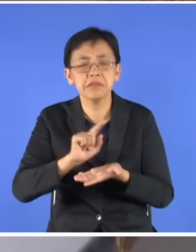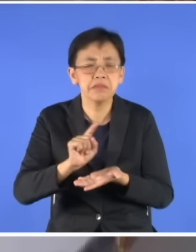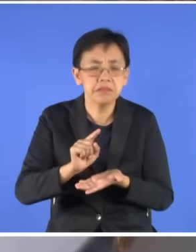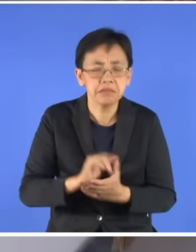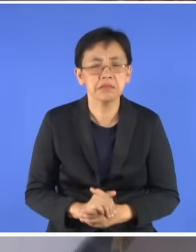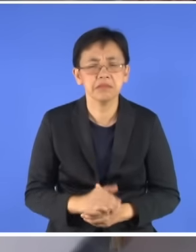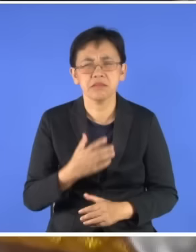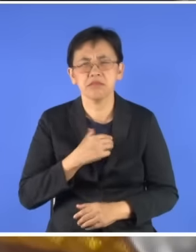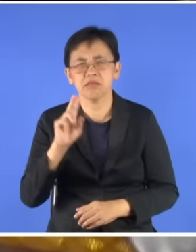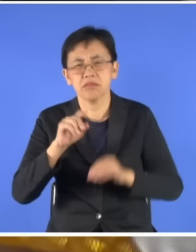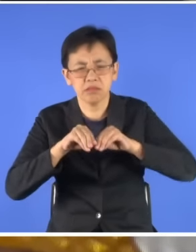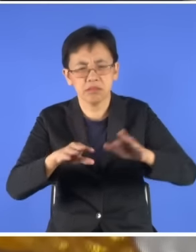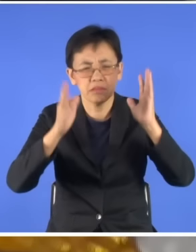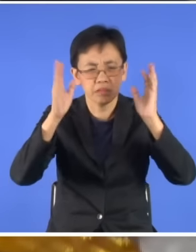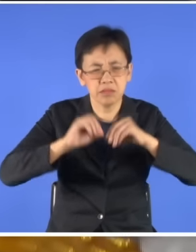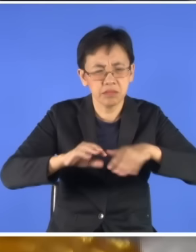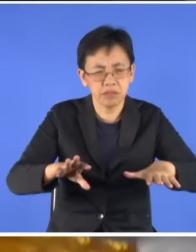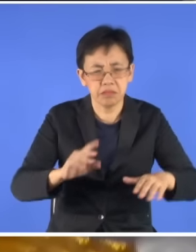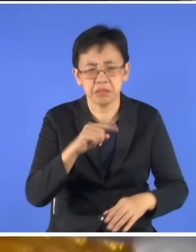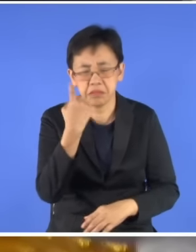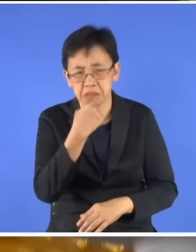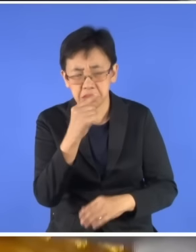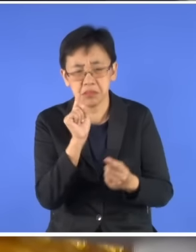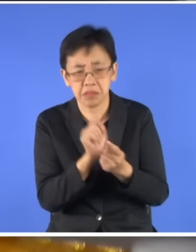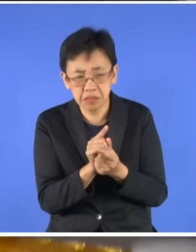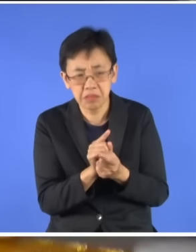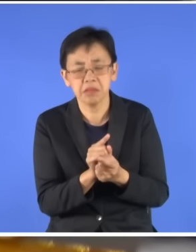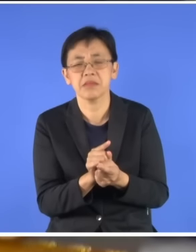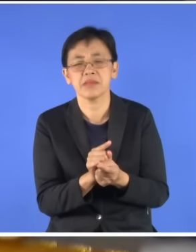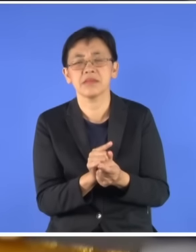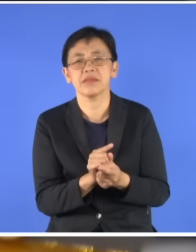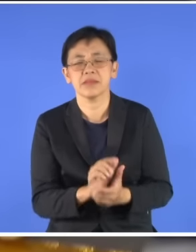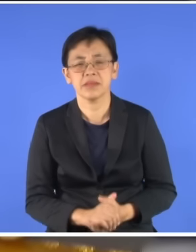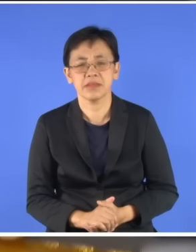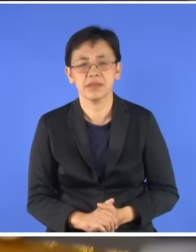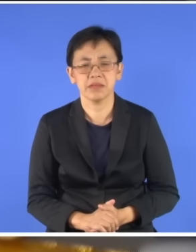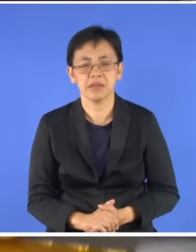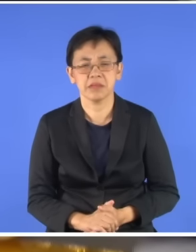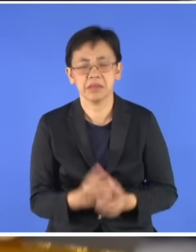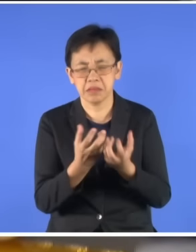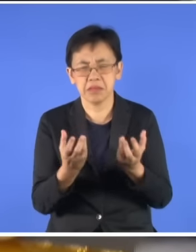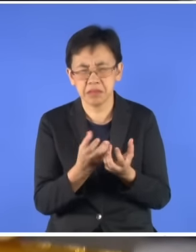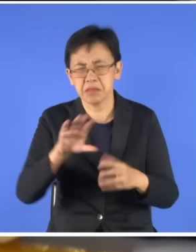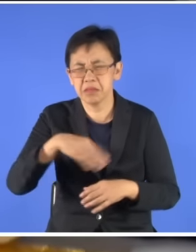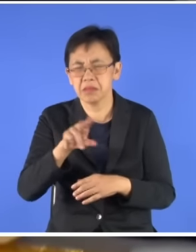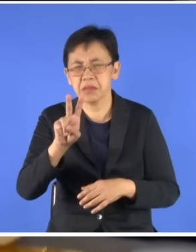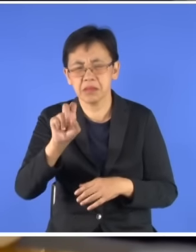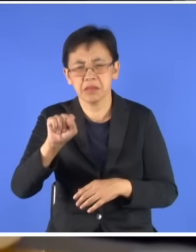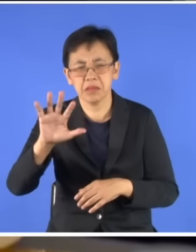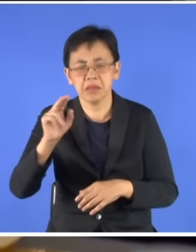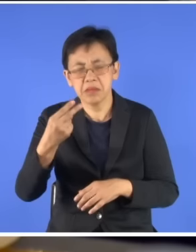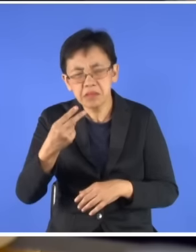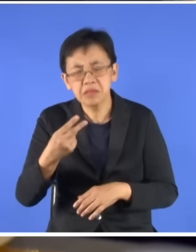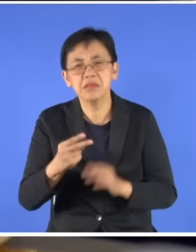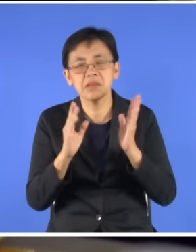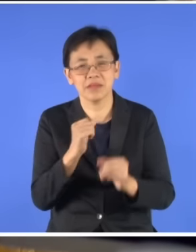ให้สื่อรู้ว่าใครที่พบเห็นทรัพย์สินที่เป็นเครื่องประดับหลายรายการเลยค่ะมูลค่า 250,000 บาทที่ทางช่